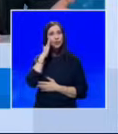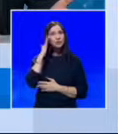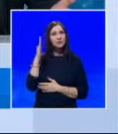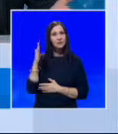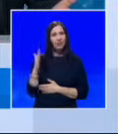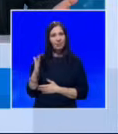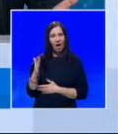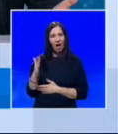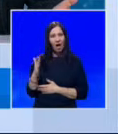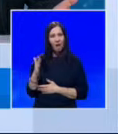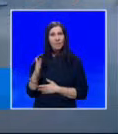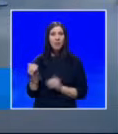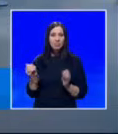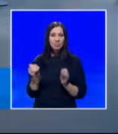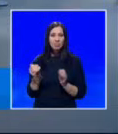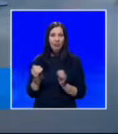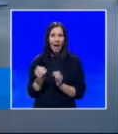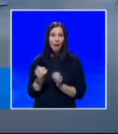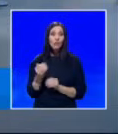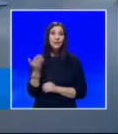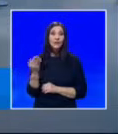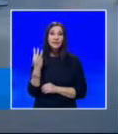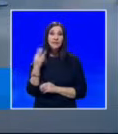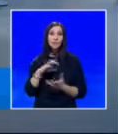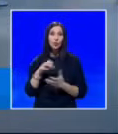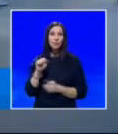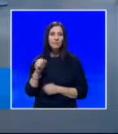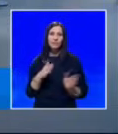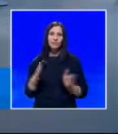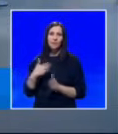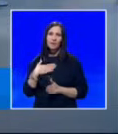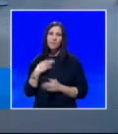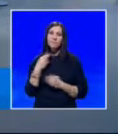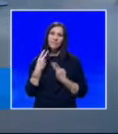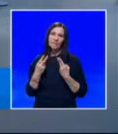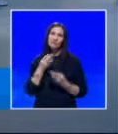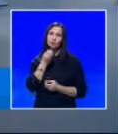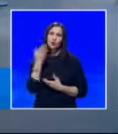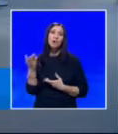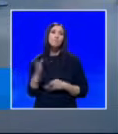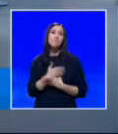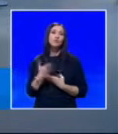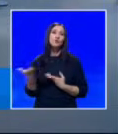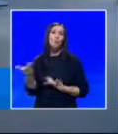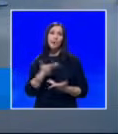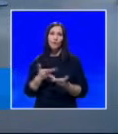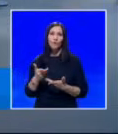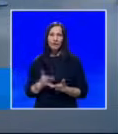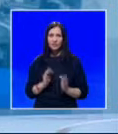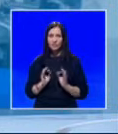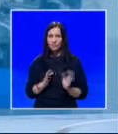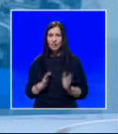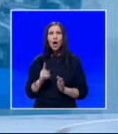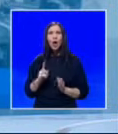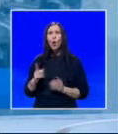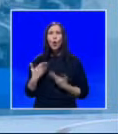на най-малко на тези три политически партии. Имах пред в случая между преговарящите субекти в момента.